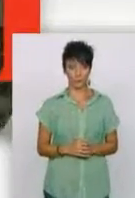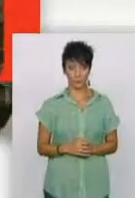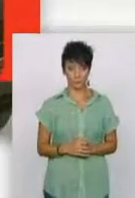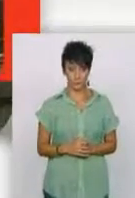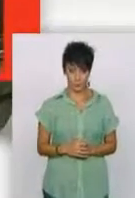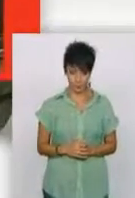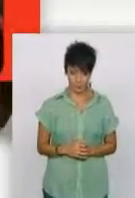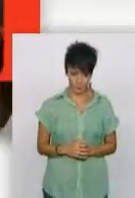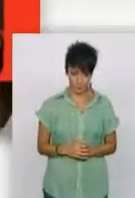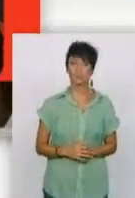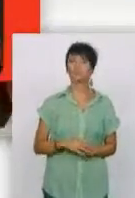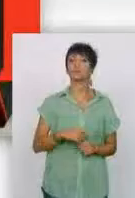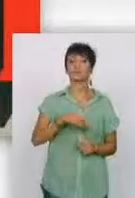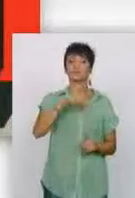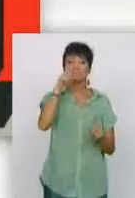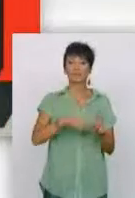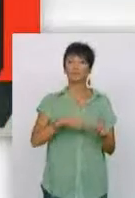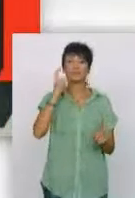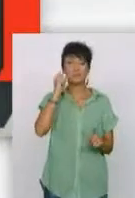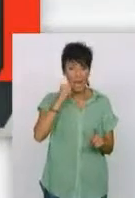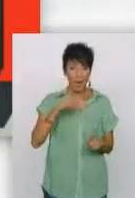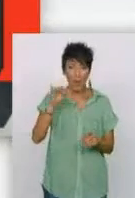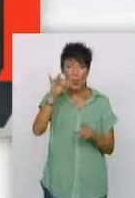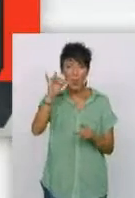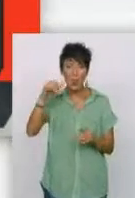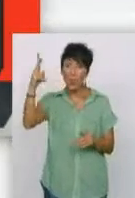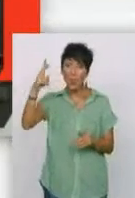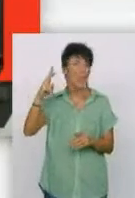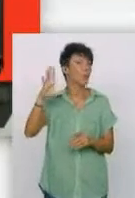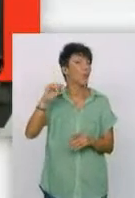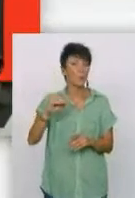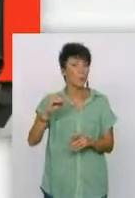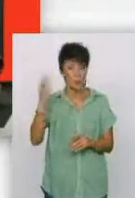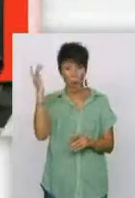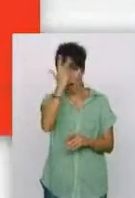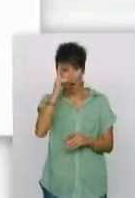Παραγωγός μελιού από Κρόκο Κοζάνης κατακτά τη διεθνή αγορά. Τι λέει για το μυστικό της επιτυχίας.